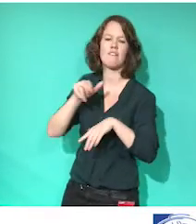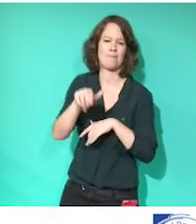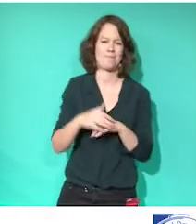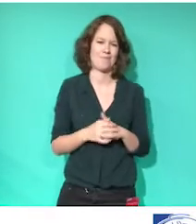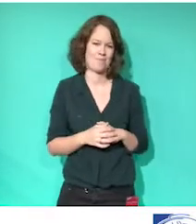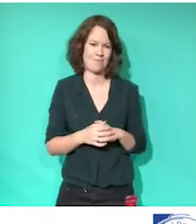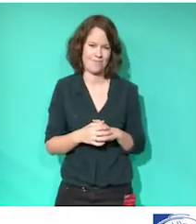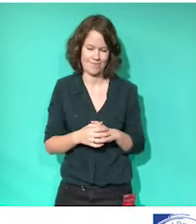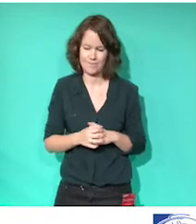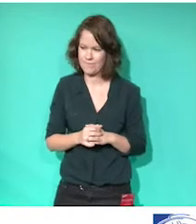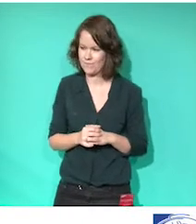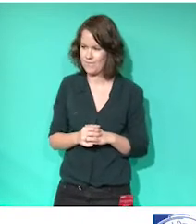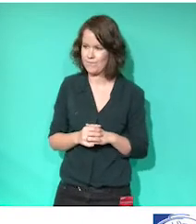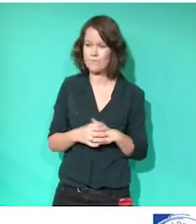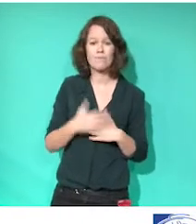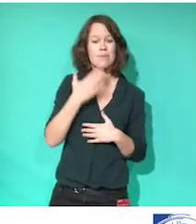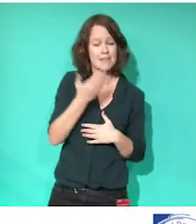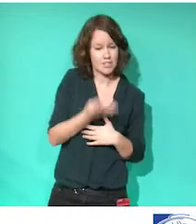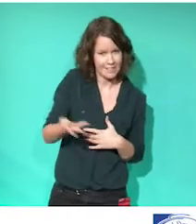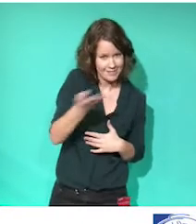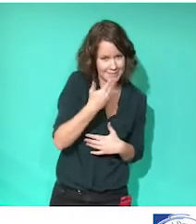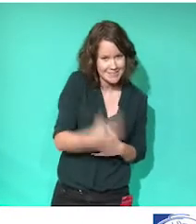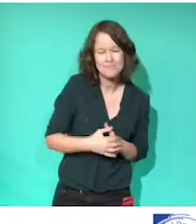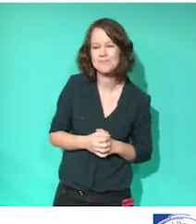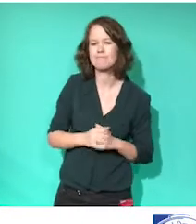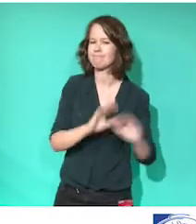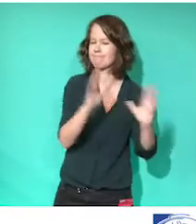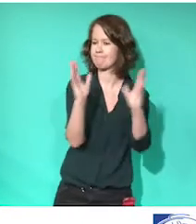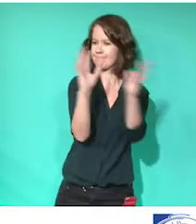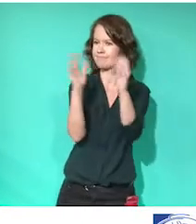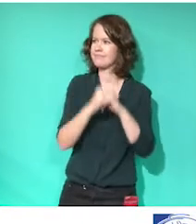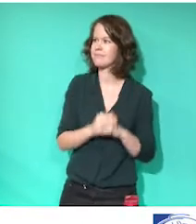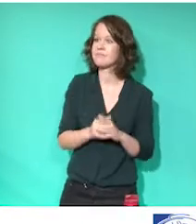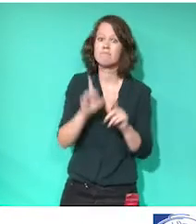assisté pendant cet après-midi. Merci à eux 4.